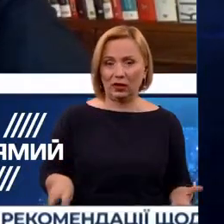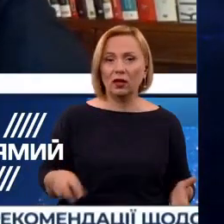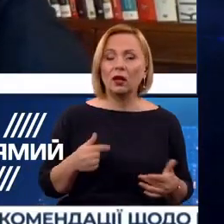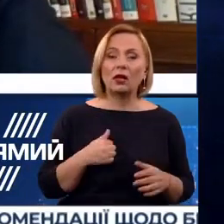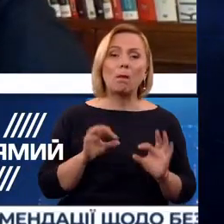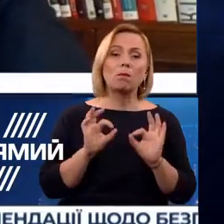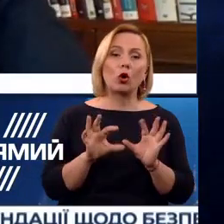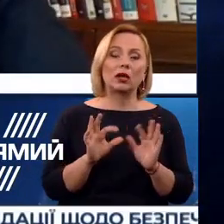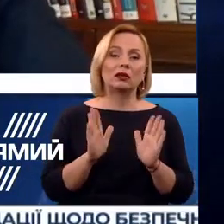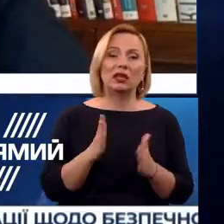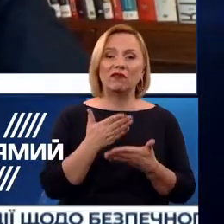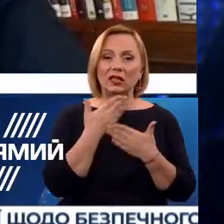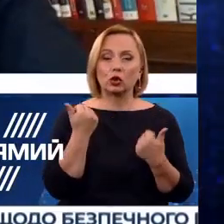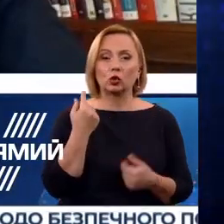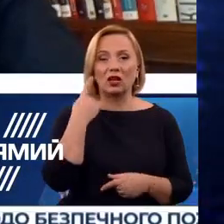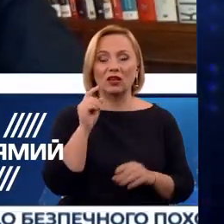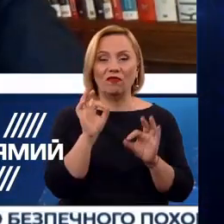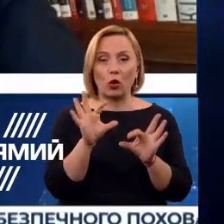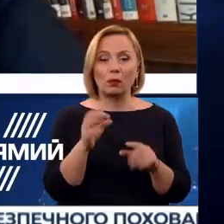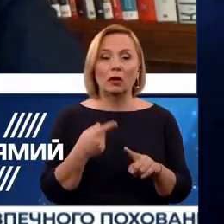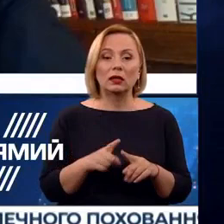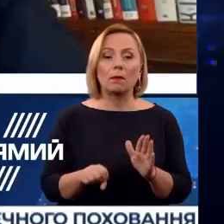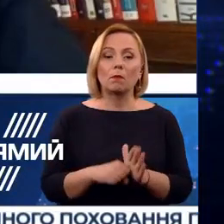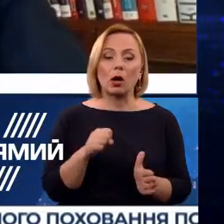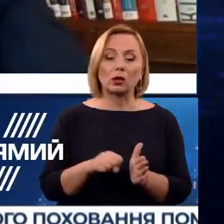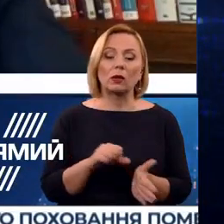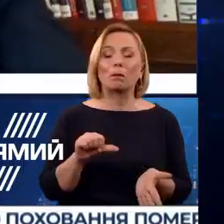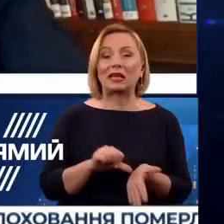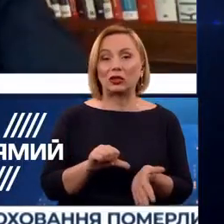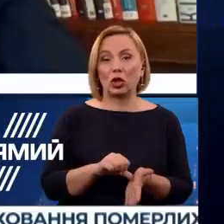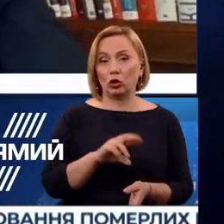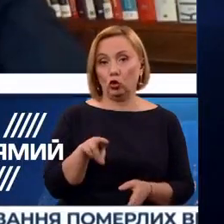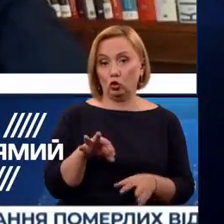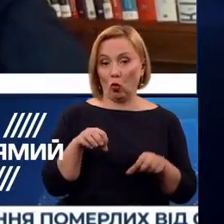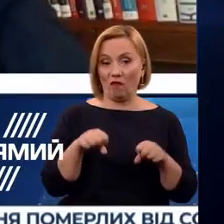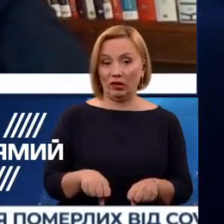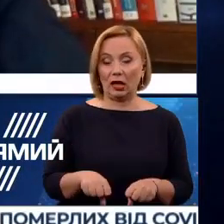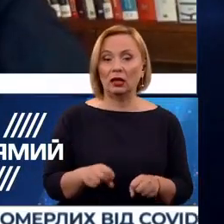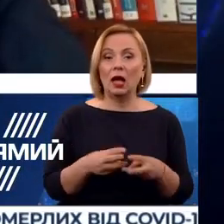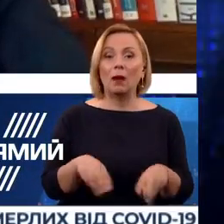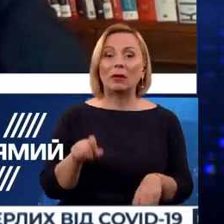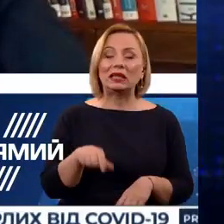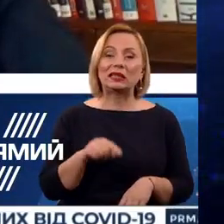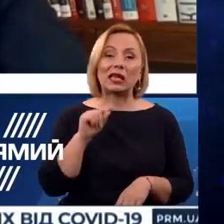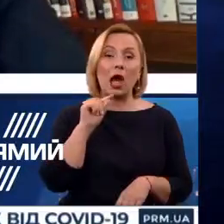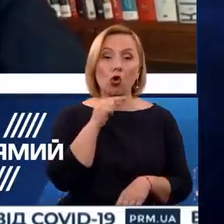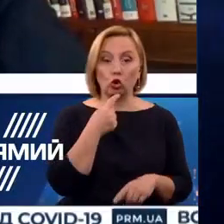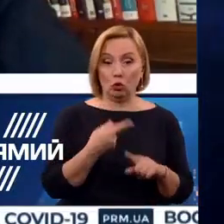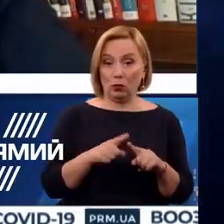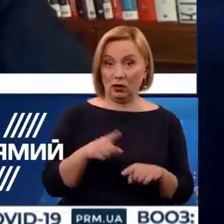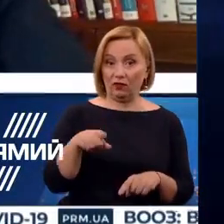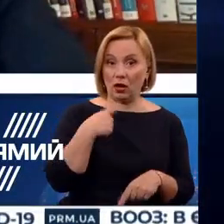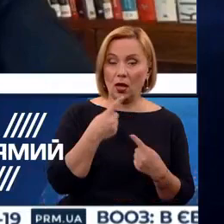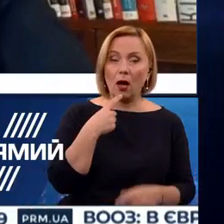це тільки відсутністю інформації одним, що ці мародери причетні до влади. До речі, оцей міністр економіки, якого ви зараз цитували,